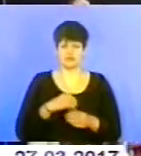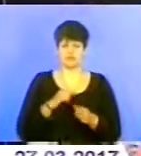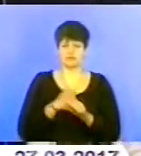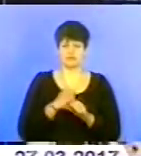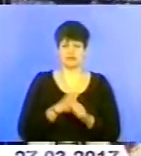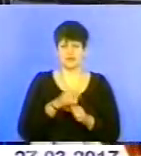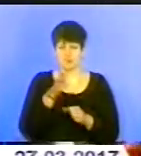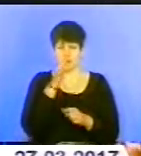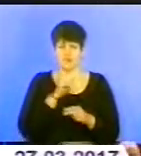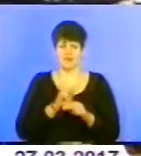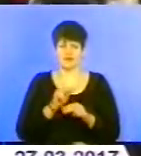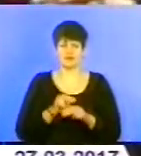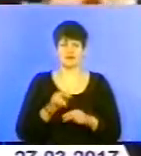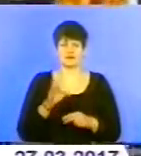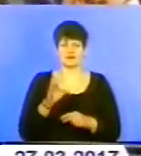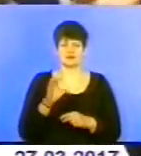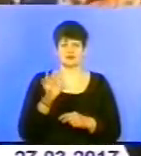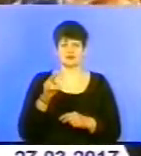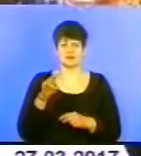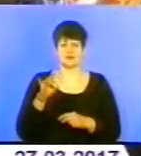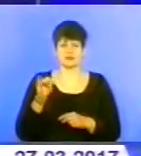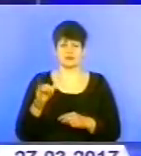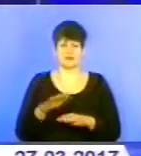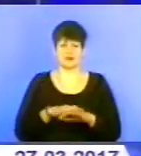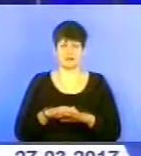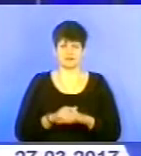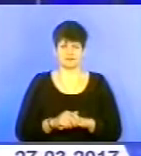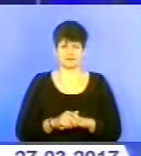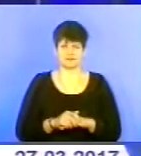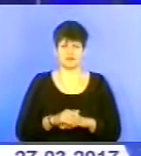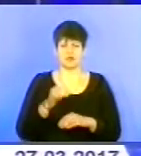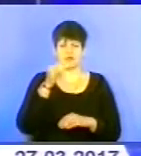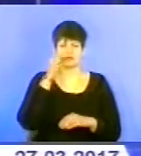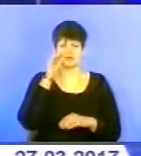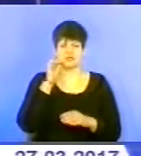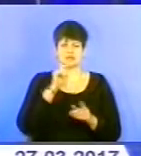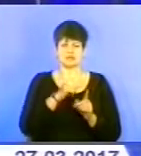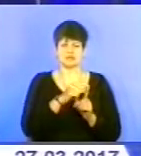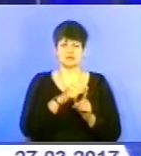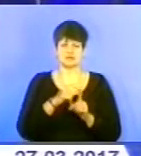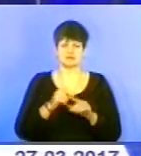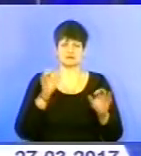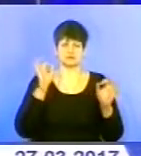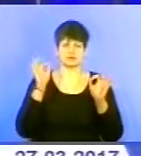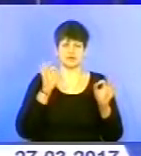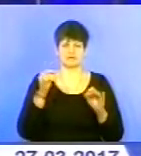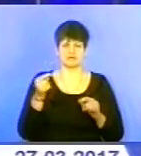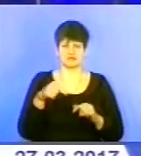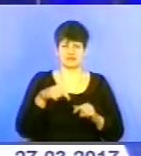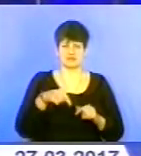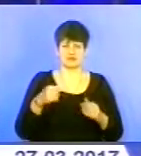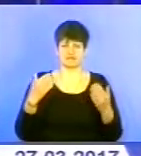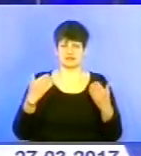Цією виставою і закриють театральний сезон. Кобзарське слово та дзвін бандурне струн лунали у Тернополі цими